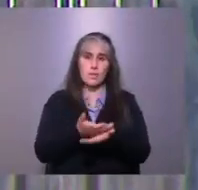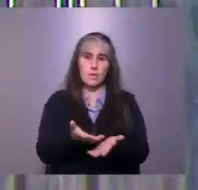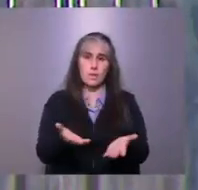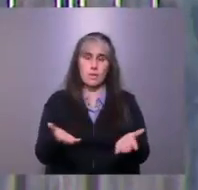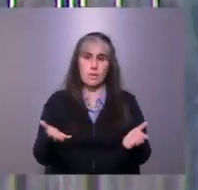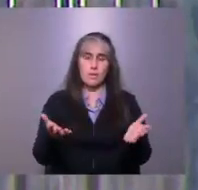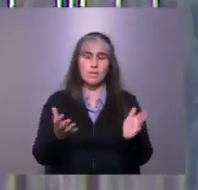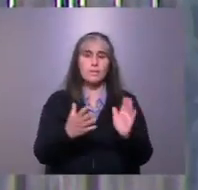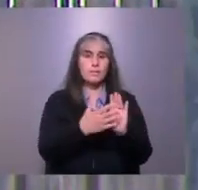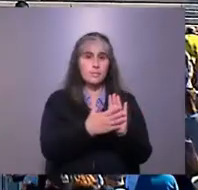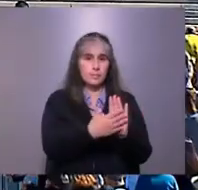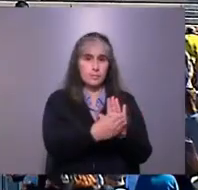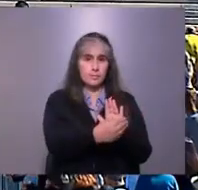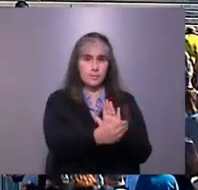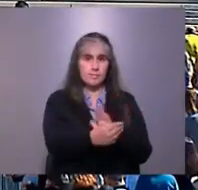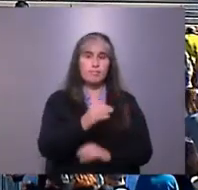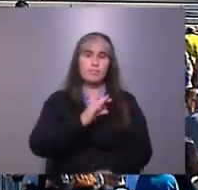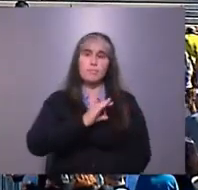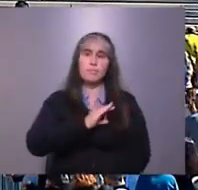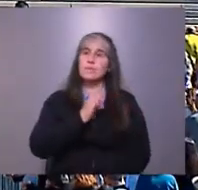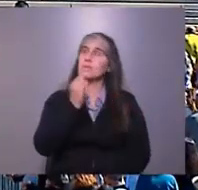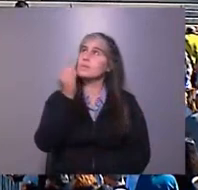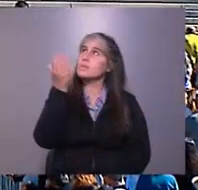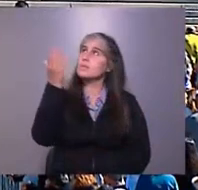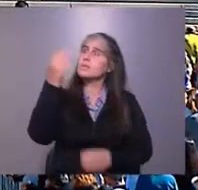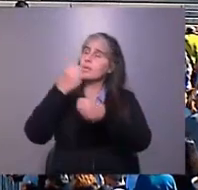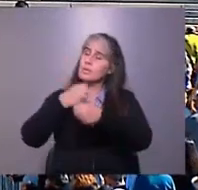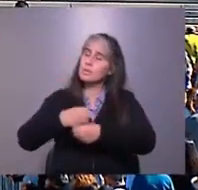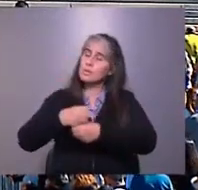salvação. Glória a vós,